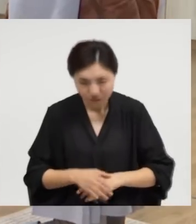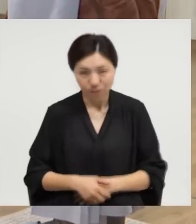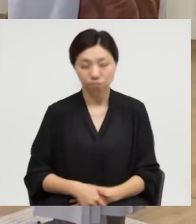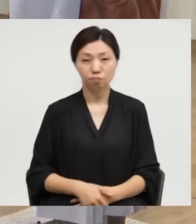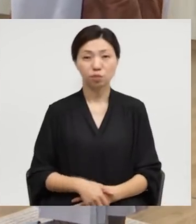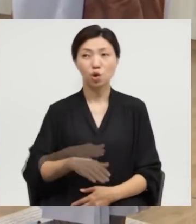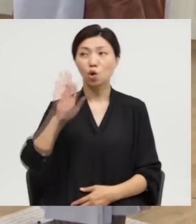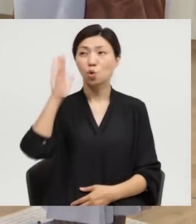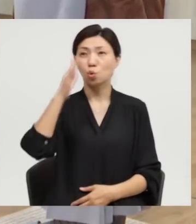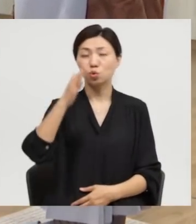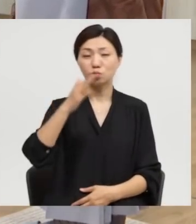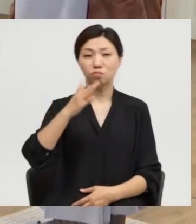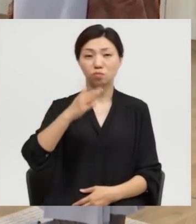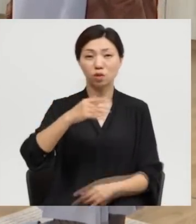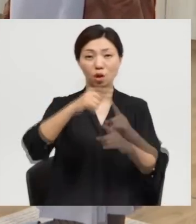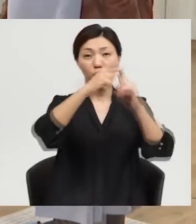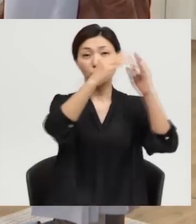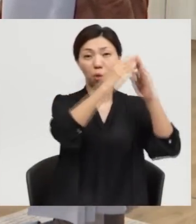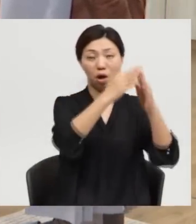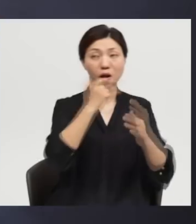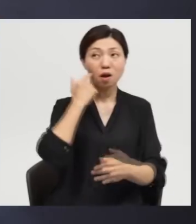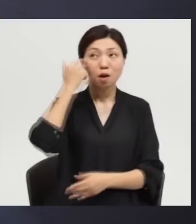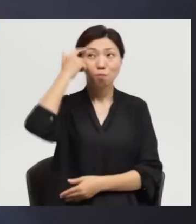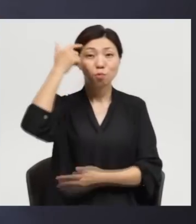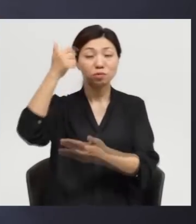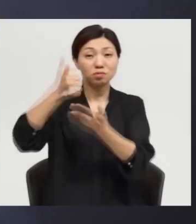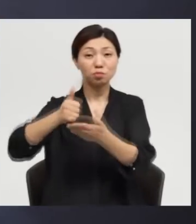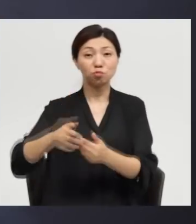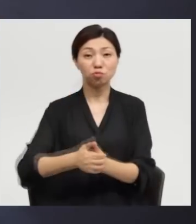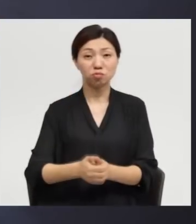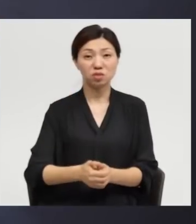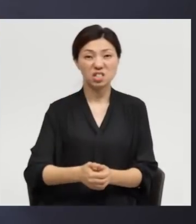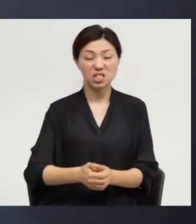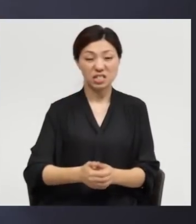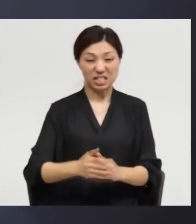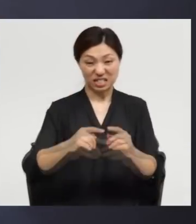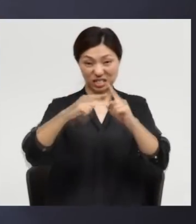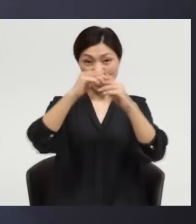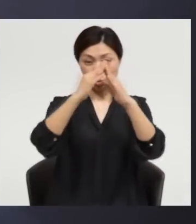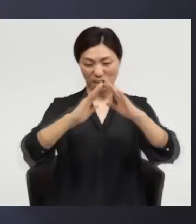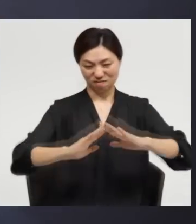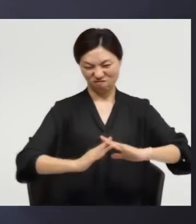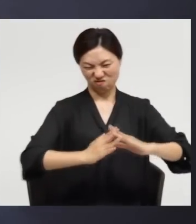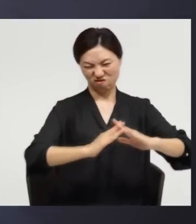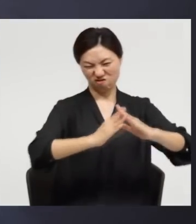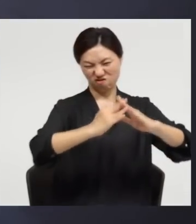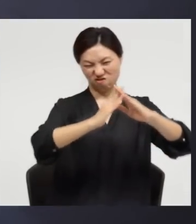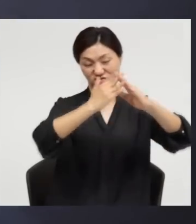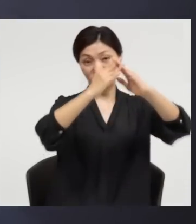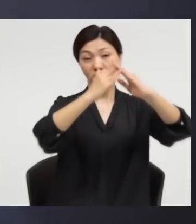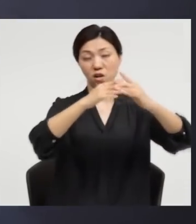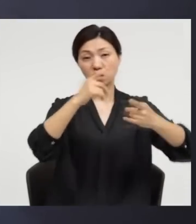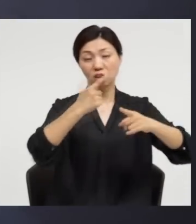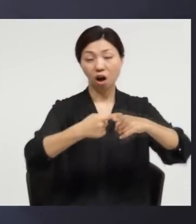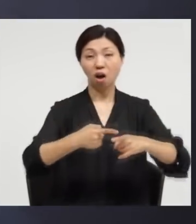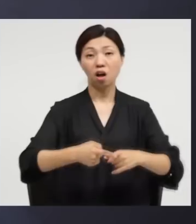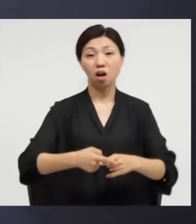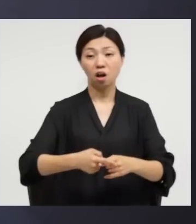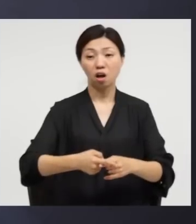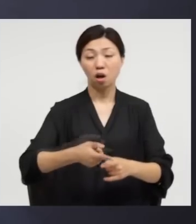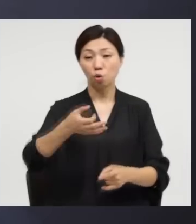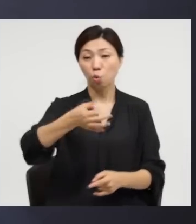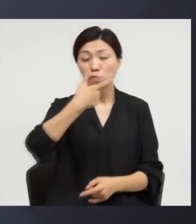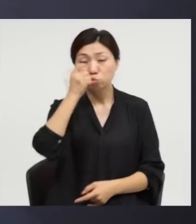감사합니다, 스님. 요즘 뭐 교회도 목사도 교회 크게 짓는다고 벌려놓고 돈 안 돌아가지고 지금